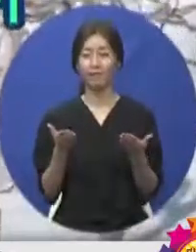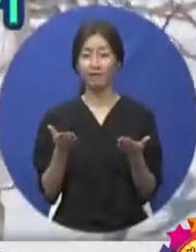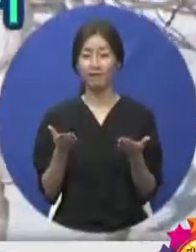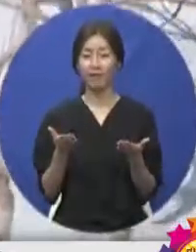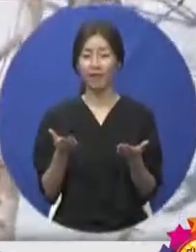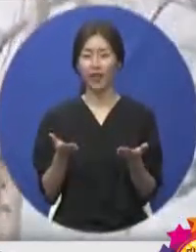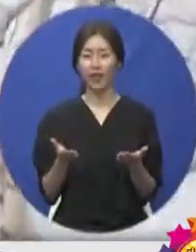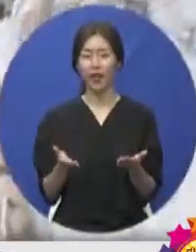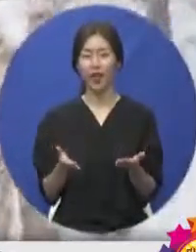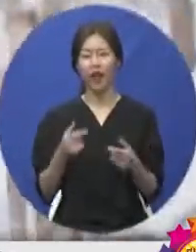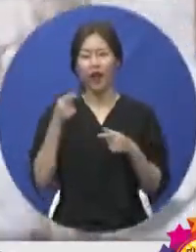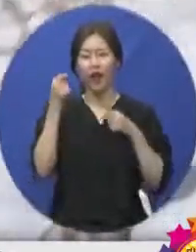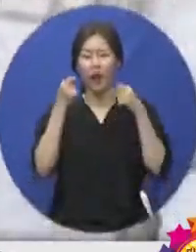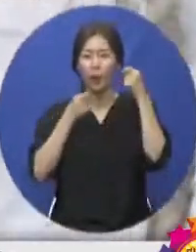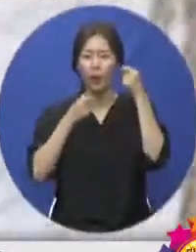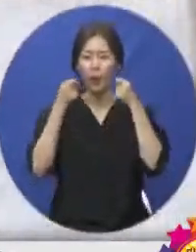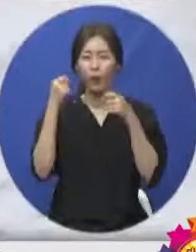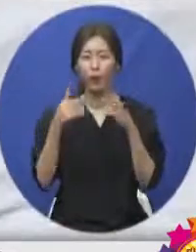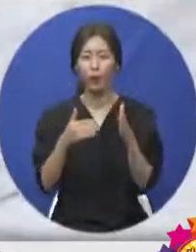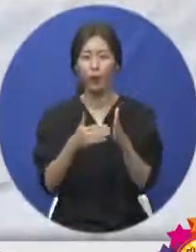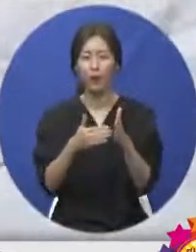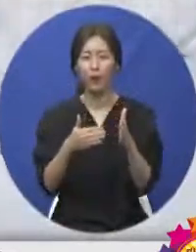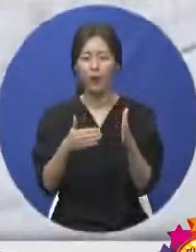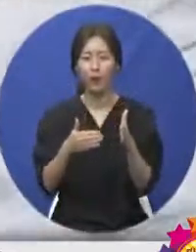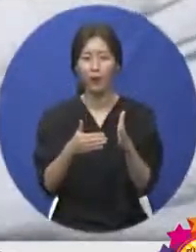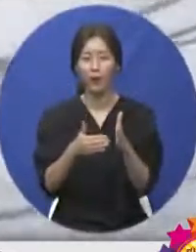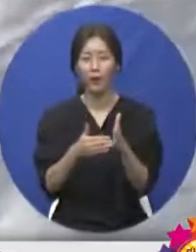불어주마 울지